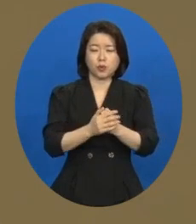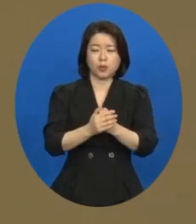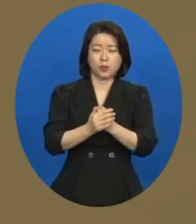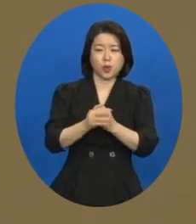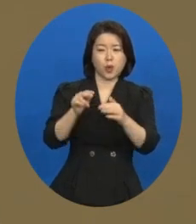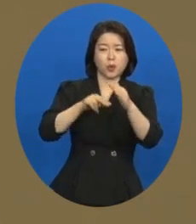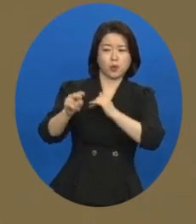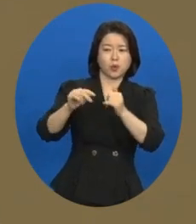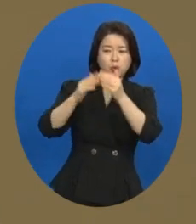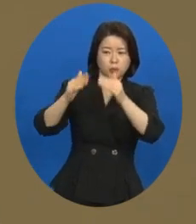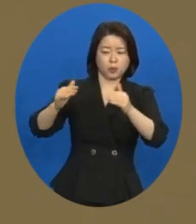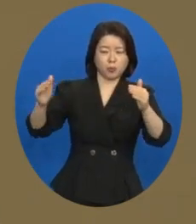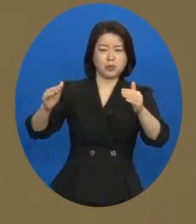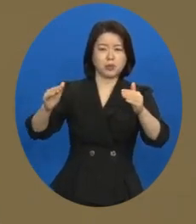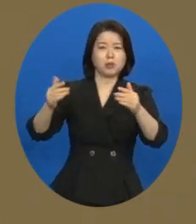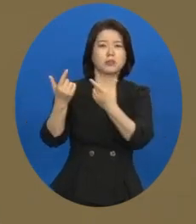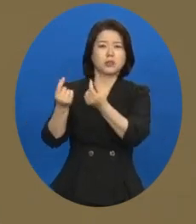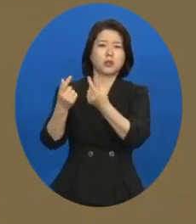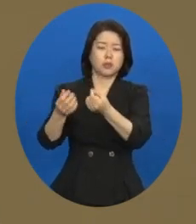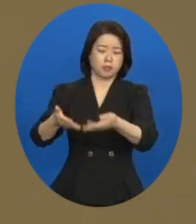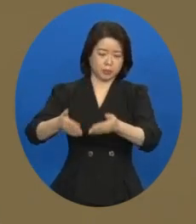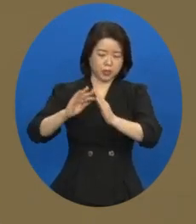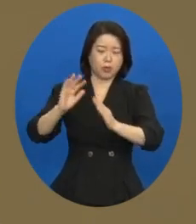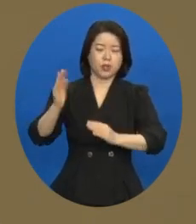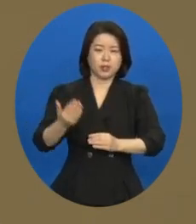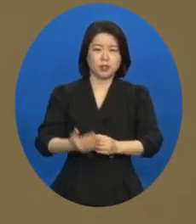도피성인 교회로 세워야 합니다.